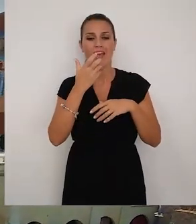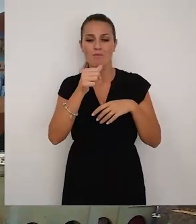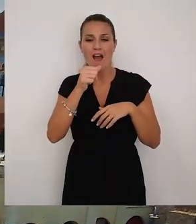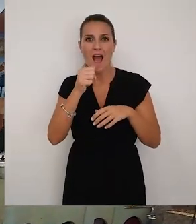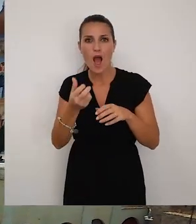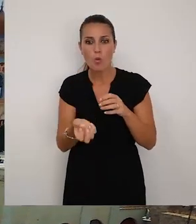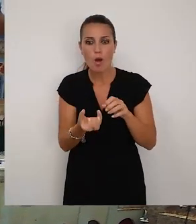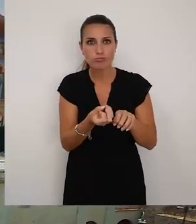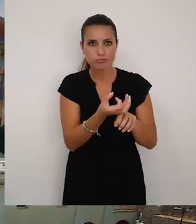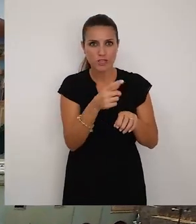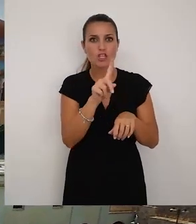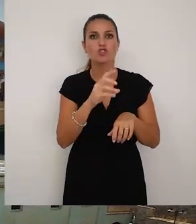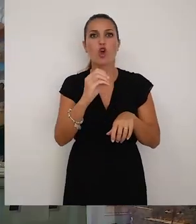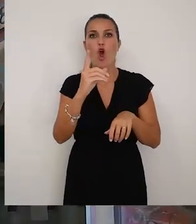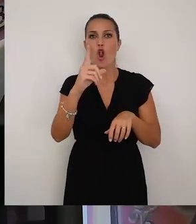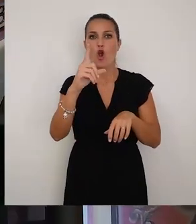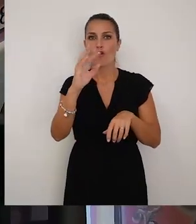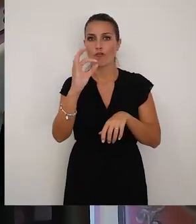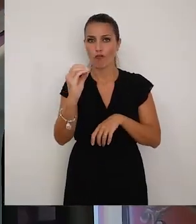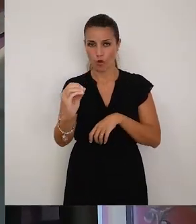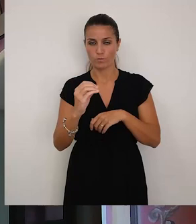fonti sorgive termali.